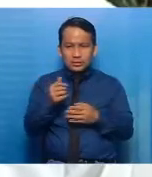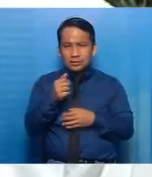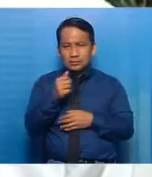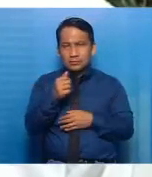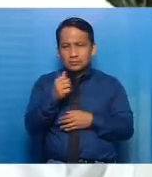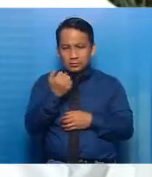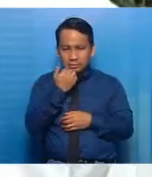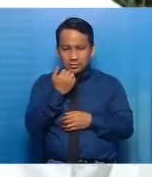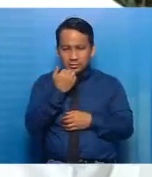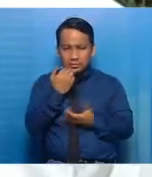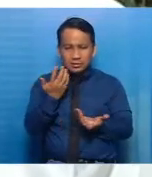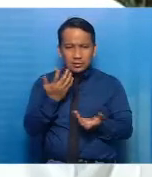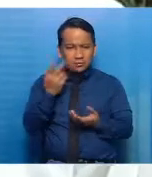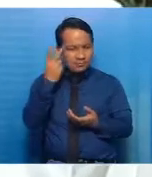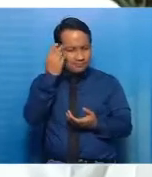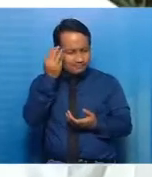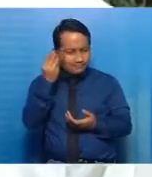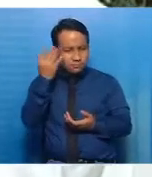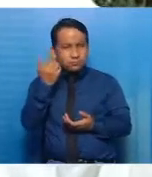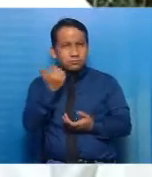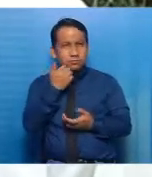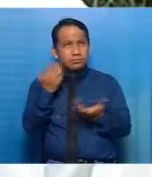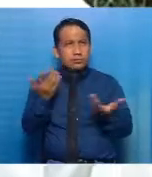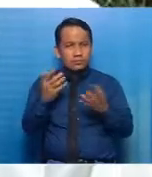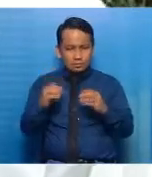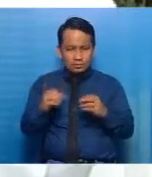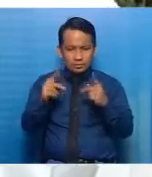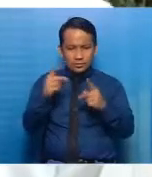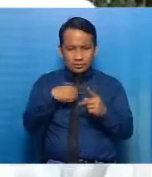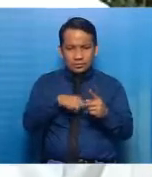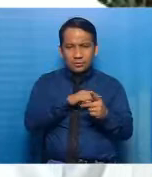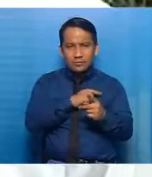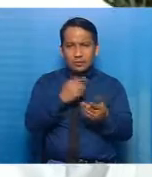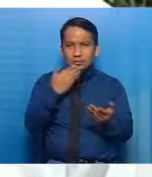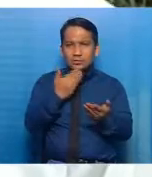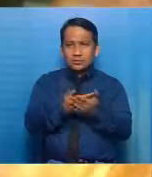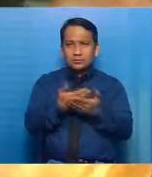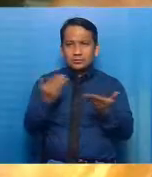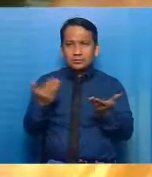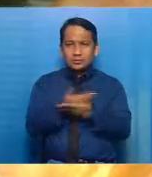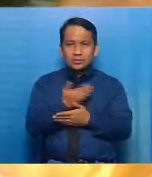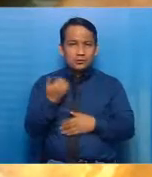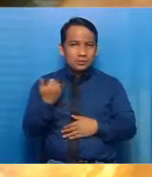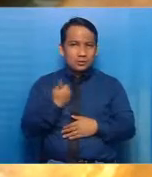At para nang sa ganoon ay oportunidad ito para nga mapanibago ang sarili.